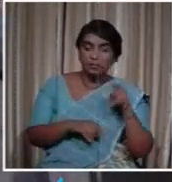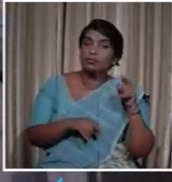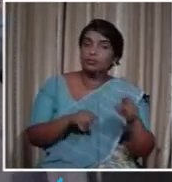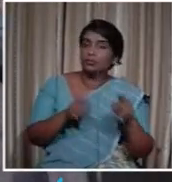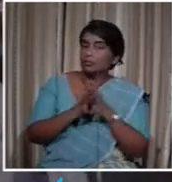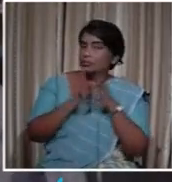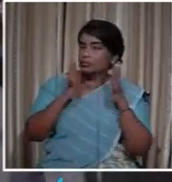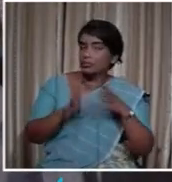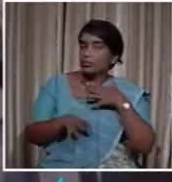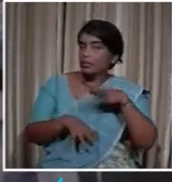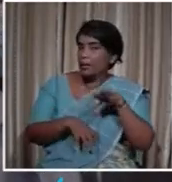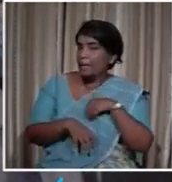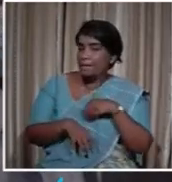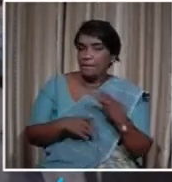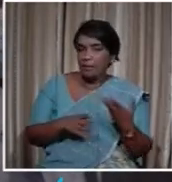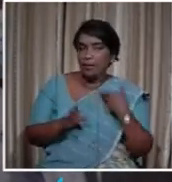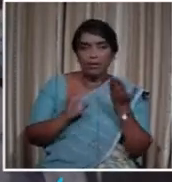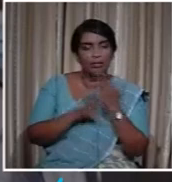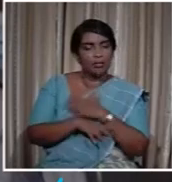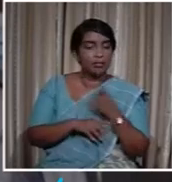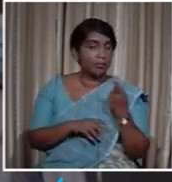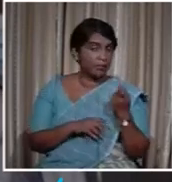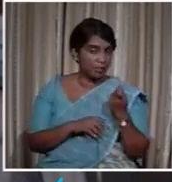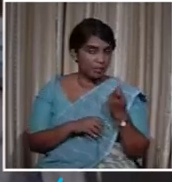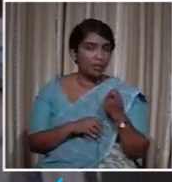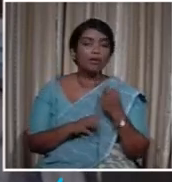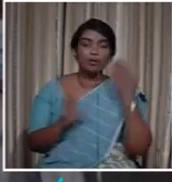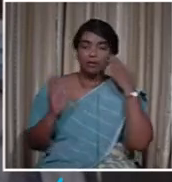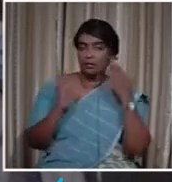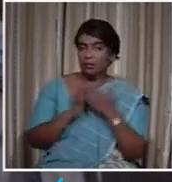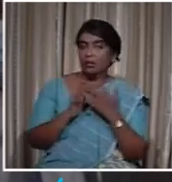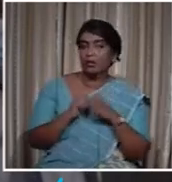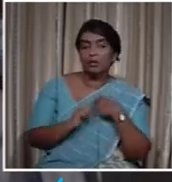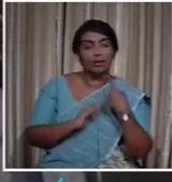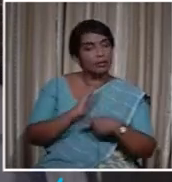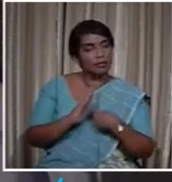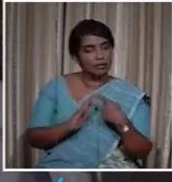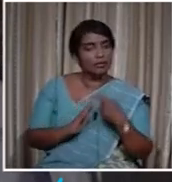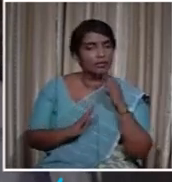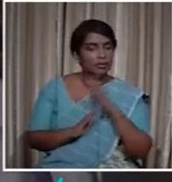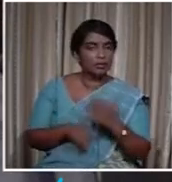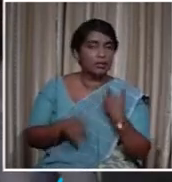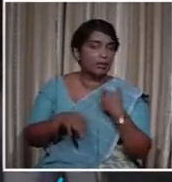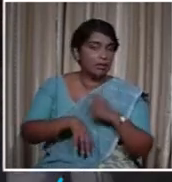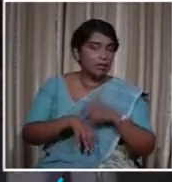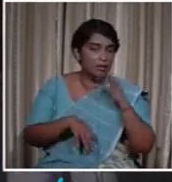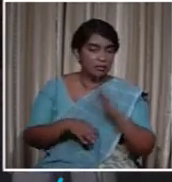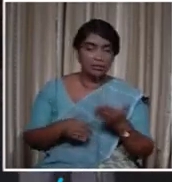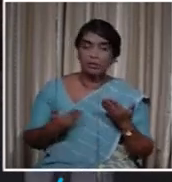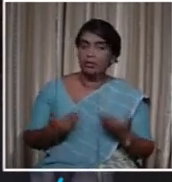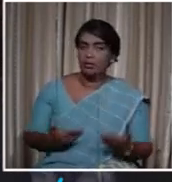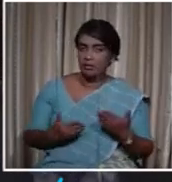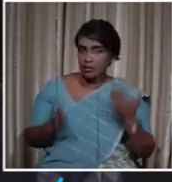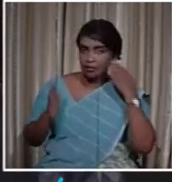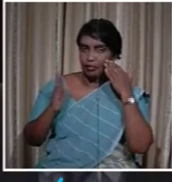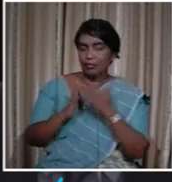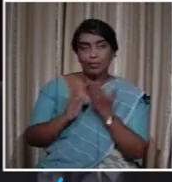ஏற்றுக்கொண்டிருக்கிறது? கடந்த இந்த பொருளாதார நெருக்கடி இலங்கைக்கு ஏற்பட்ட பொழுது இலங்கைக்கு இதுவரை கடந்த தை மாதத்தில்